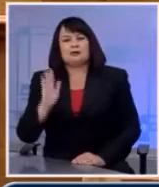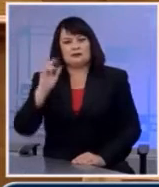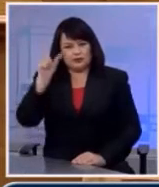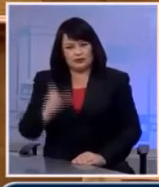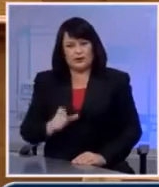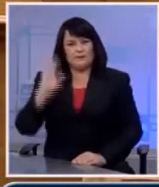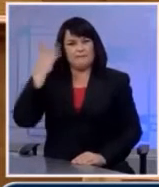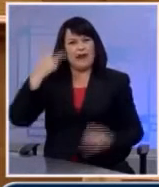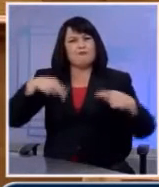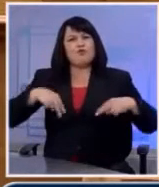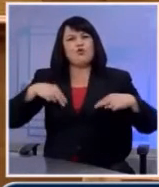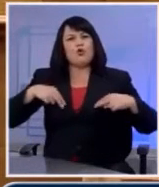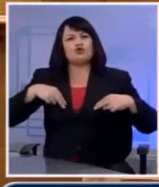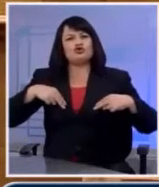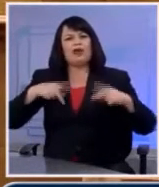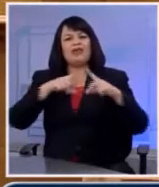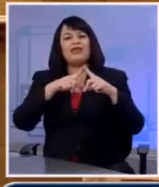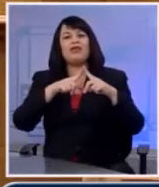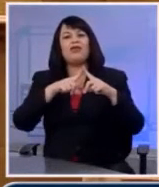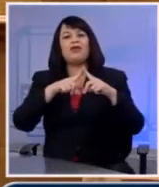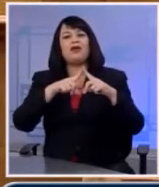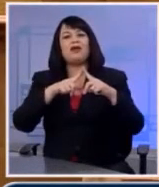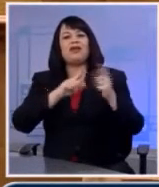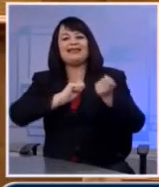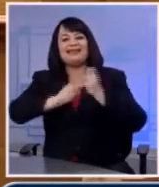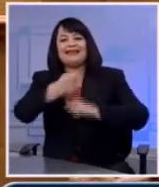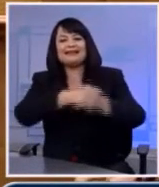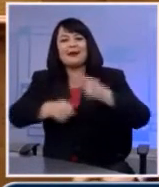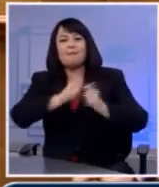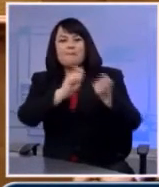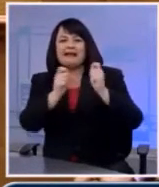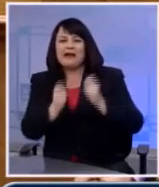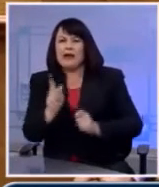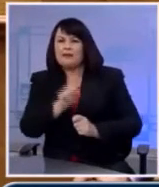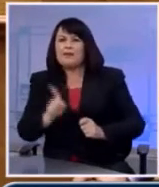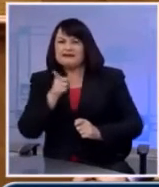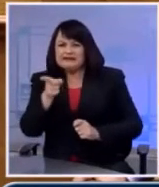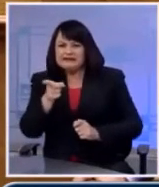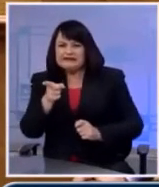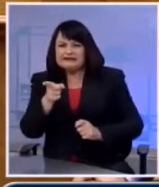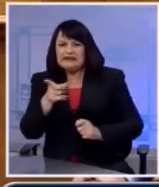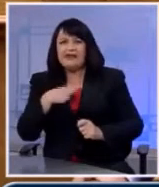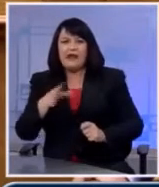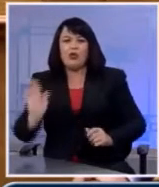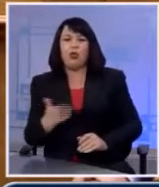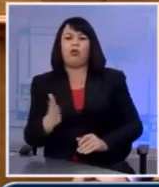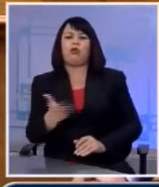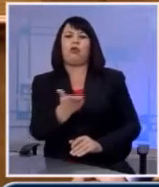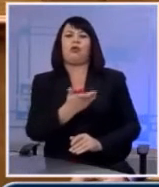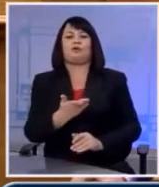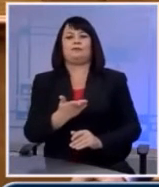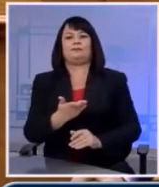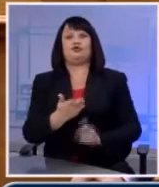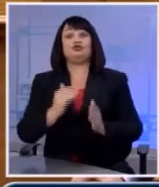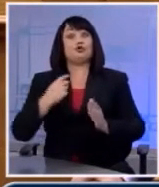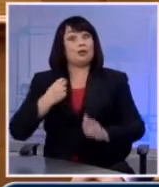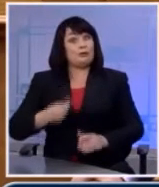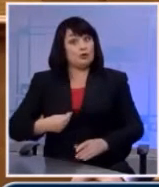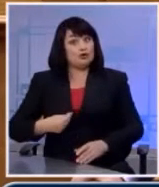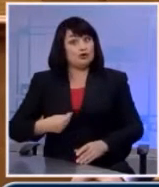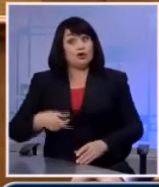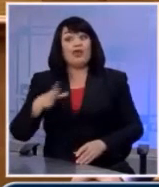υπουργός διοικητικής μεταρρύθμισης ήθελε να κάνει απολύσεις στο δημόσιο και είναι υπέρ των μαζικών